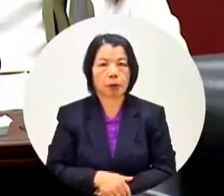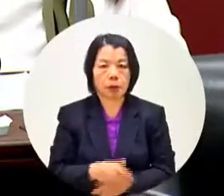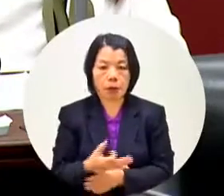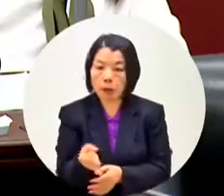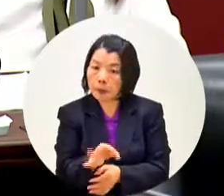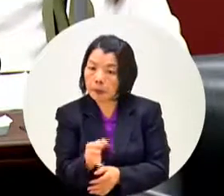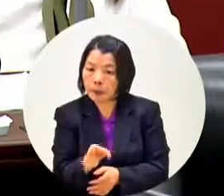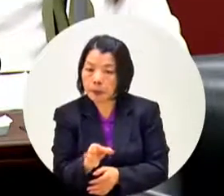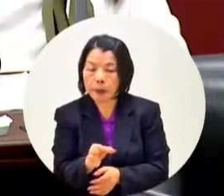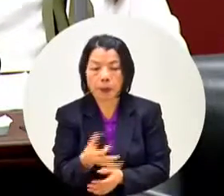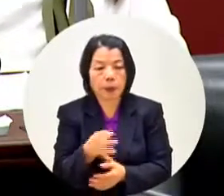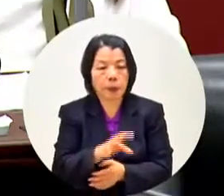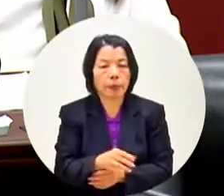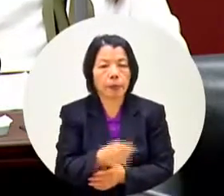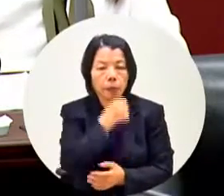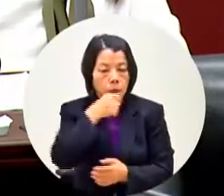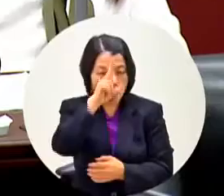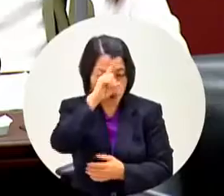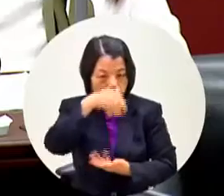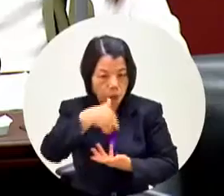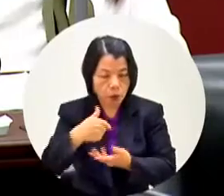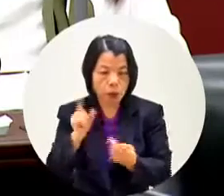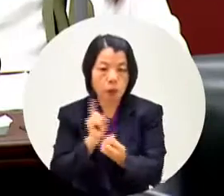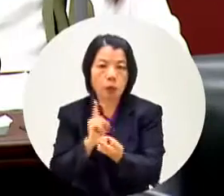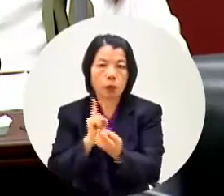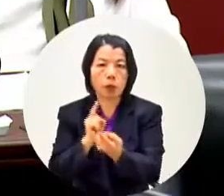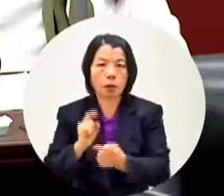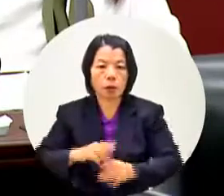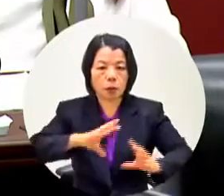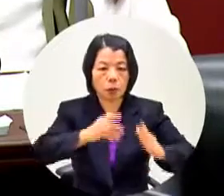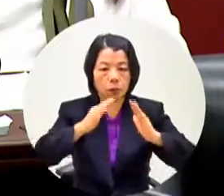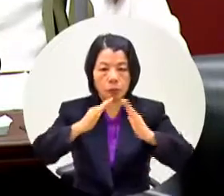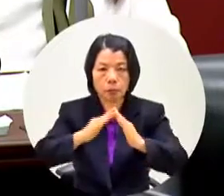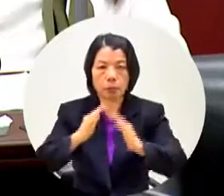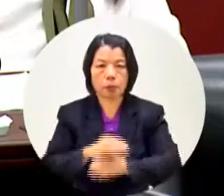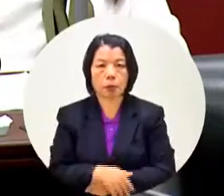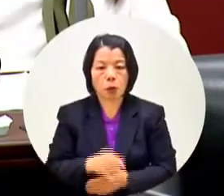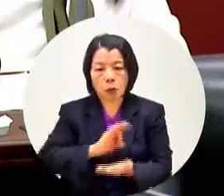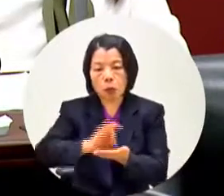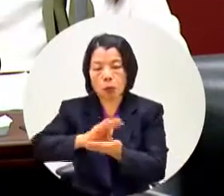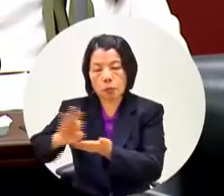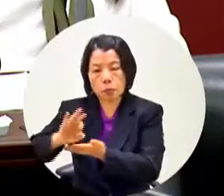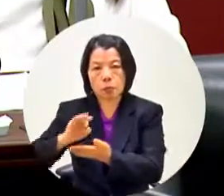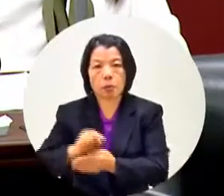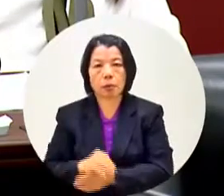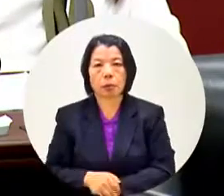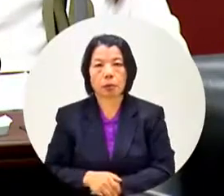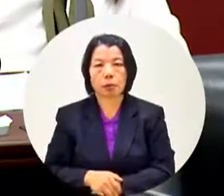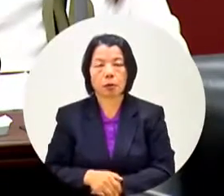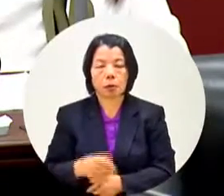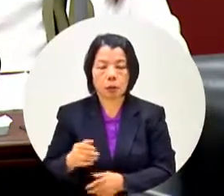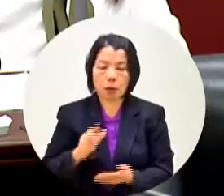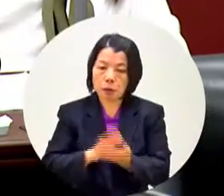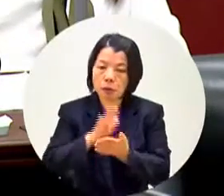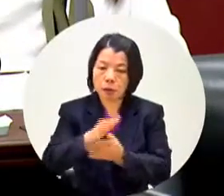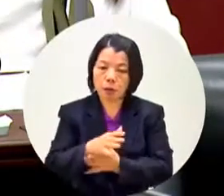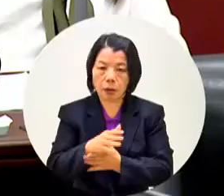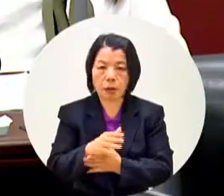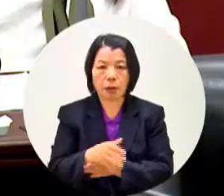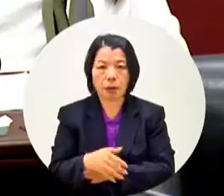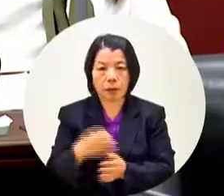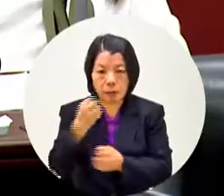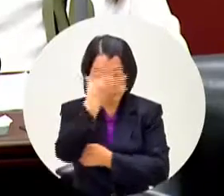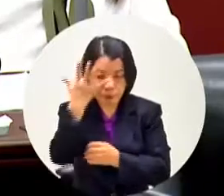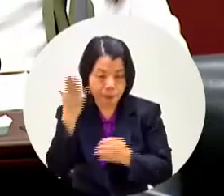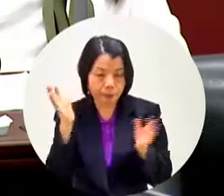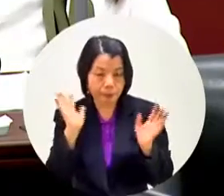法。那这教育局修法之前，如果我们市府有足够的经费，是不是也能够提供好就是免费好送